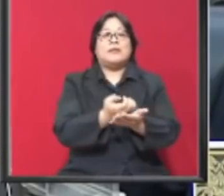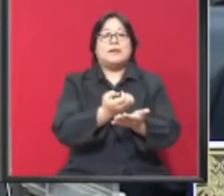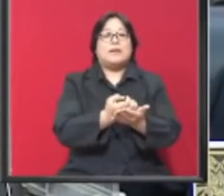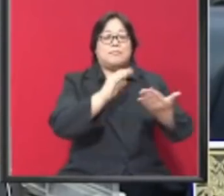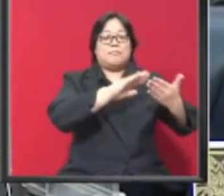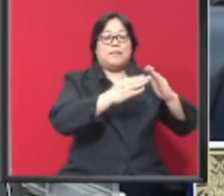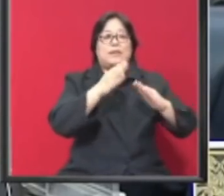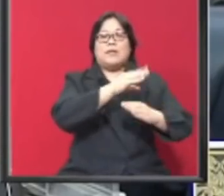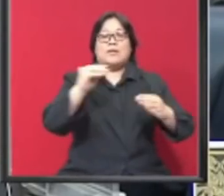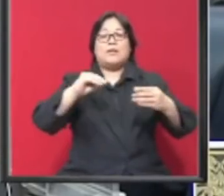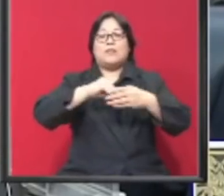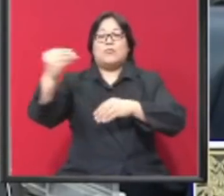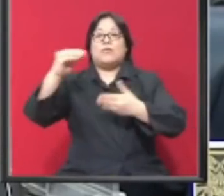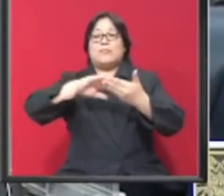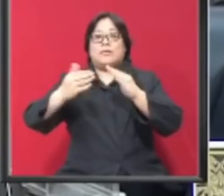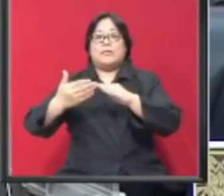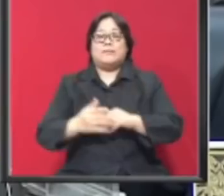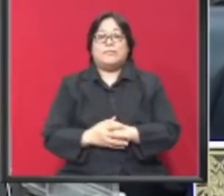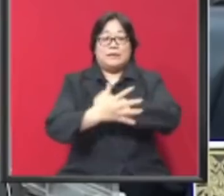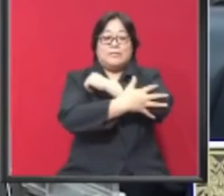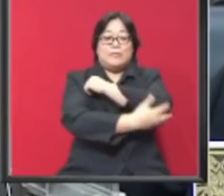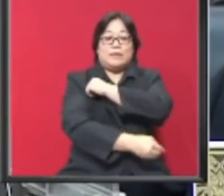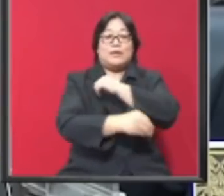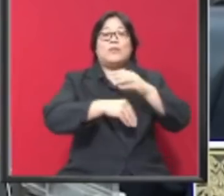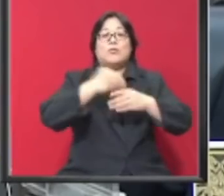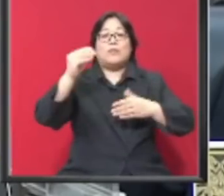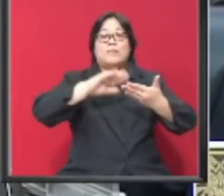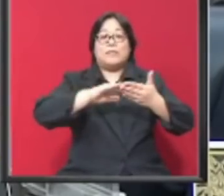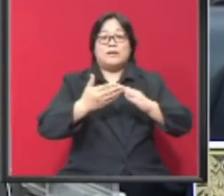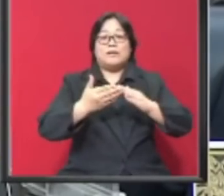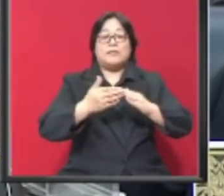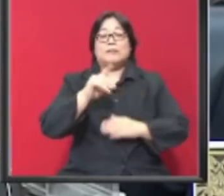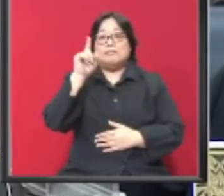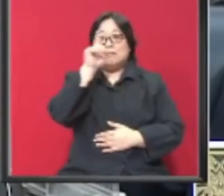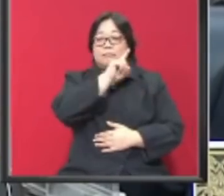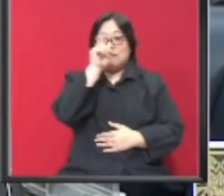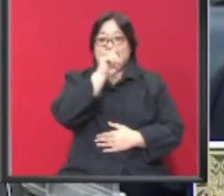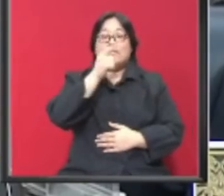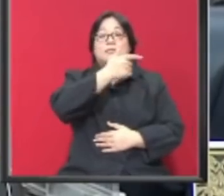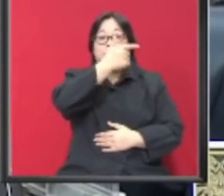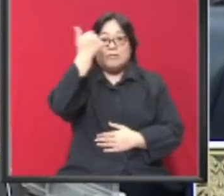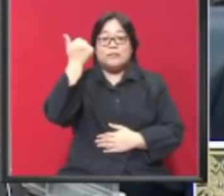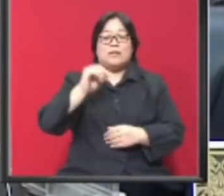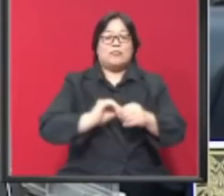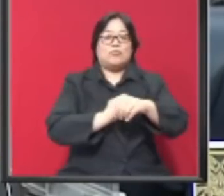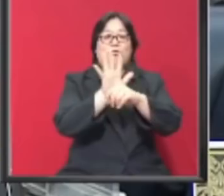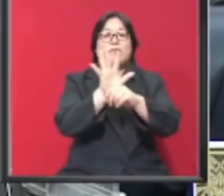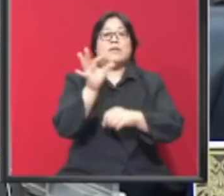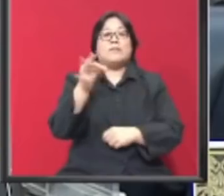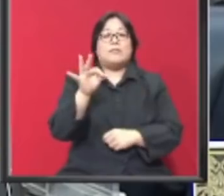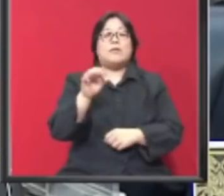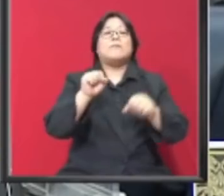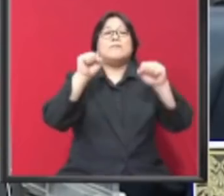antara Banda dan 2 Banda kemiskinan di luar Banda yang menjadi lebih buruk karena gobit